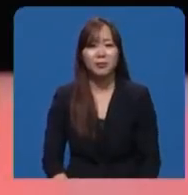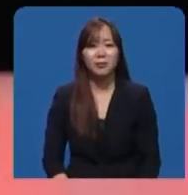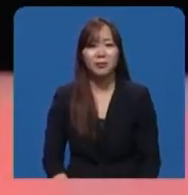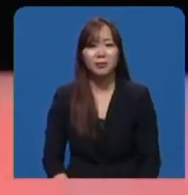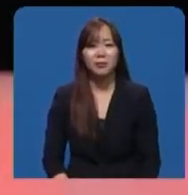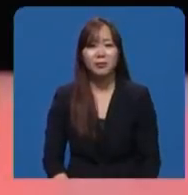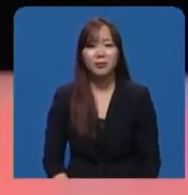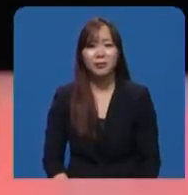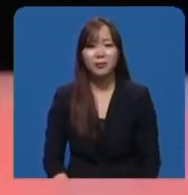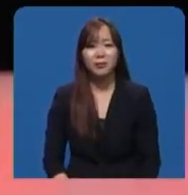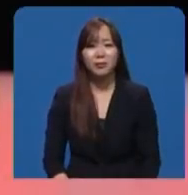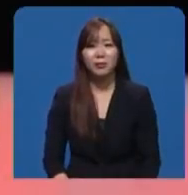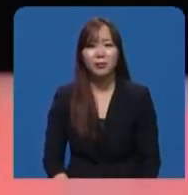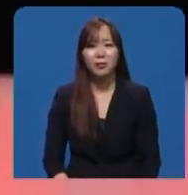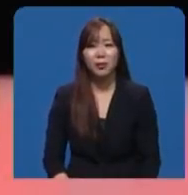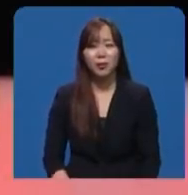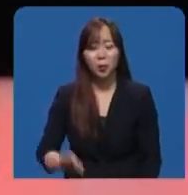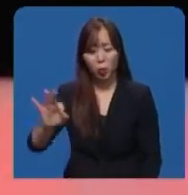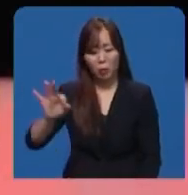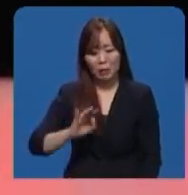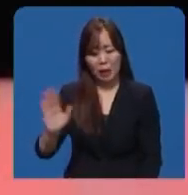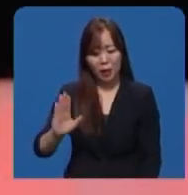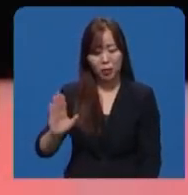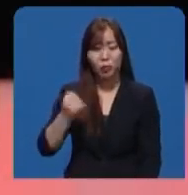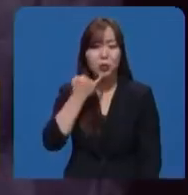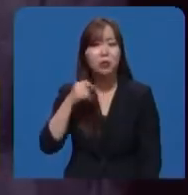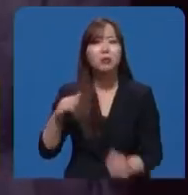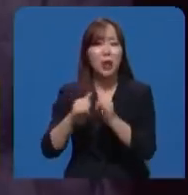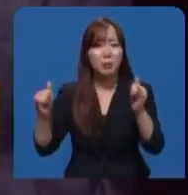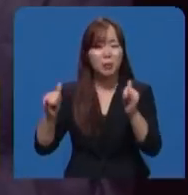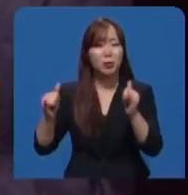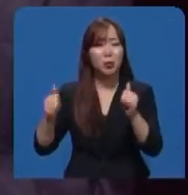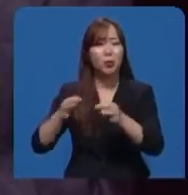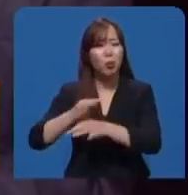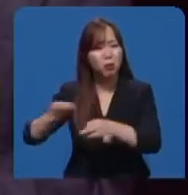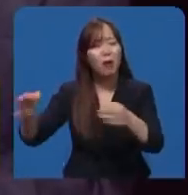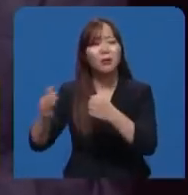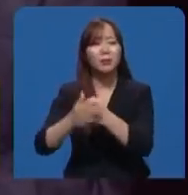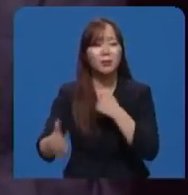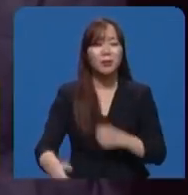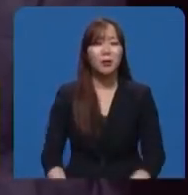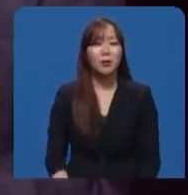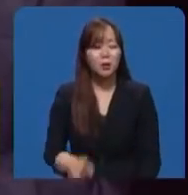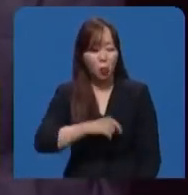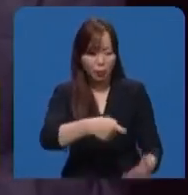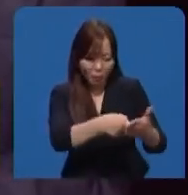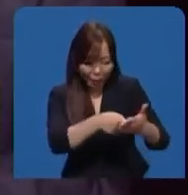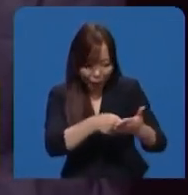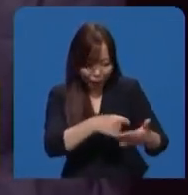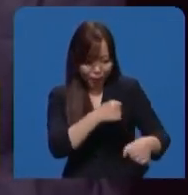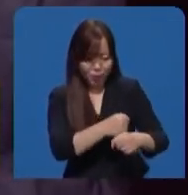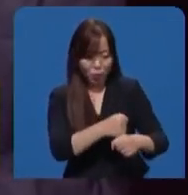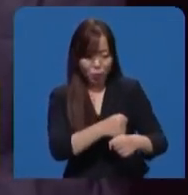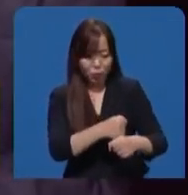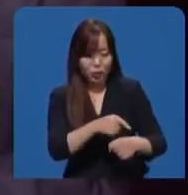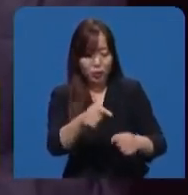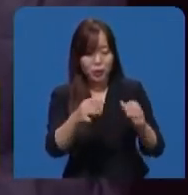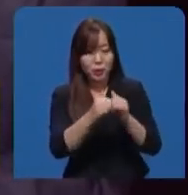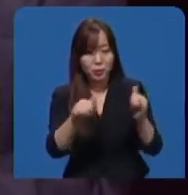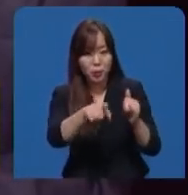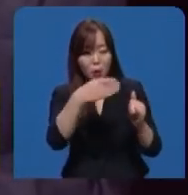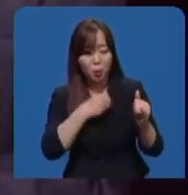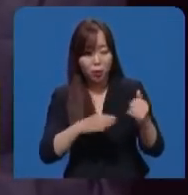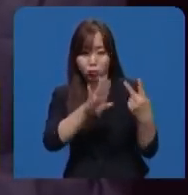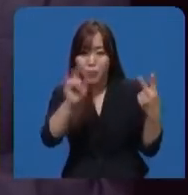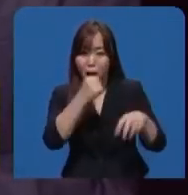그러니까 돈을 안 받아도 지금, 되는 계층에도 지금 돈을 주고 있거든요. 지금 어디에서 그러면 아껴서 그걸로 서민 복지를 두 배